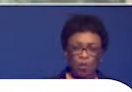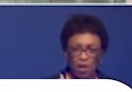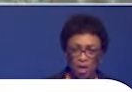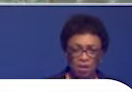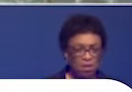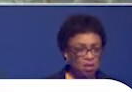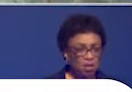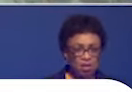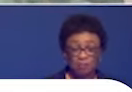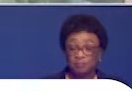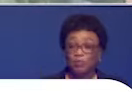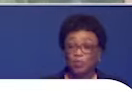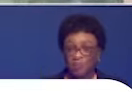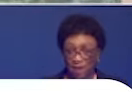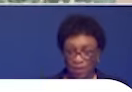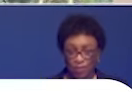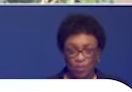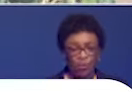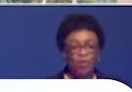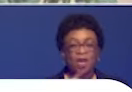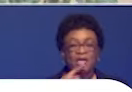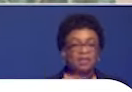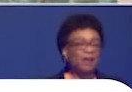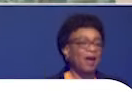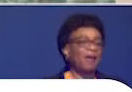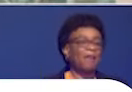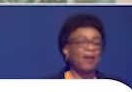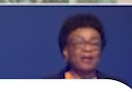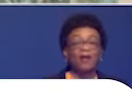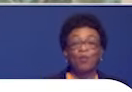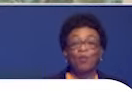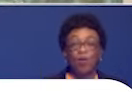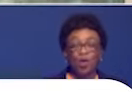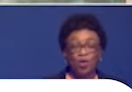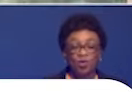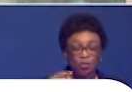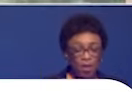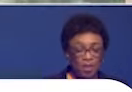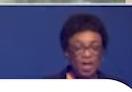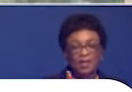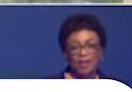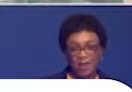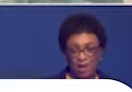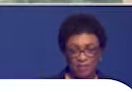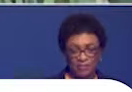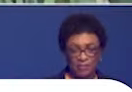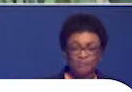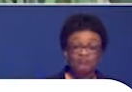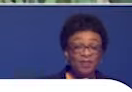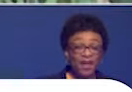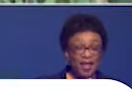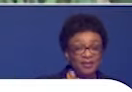wameshangazwanamshangaomkubwa,unaosababishwana kilewanachokiitaajabuyamoto unaowakandaniyamaji.Nahapa,